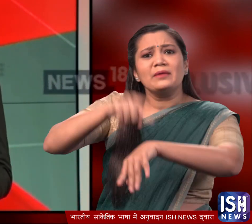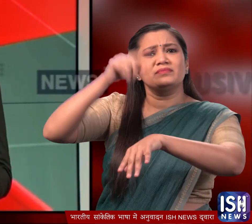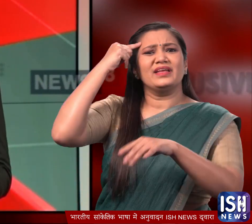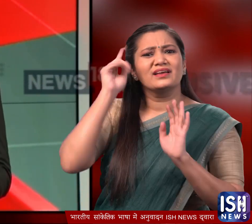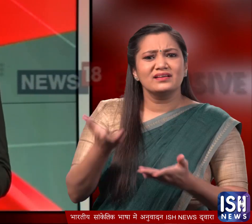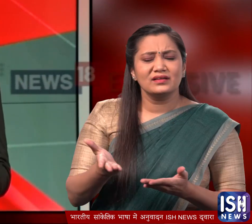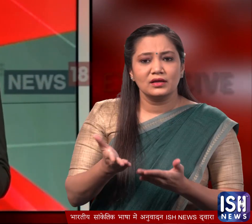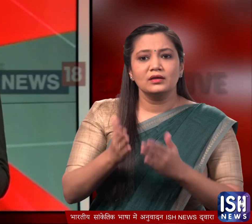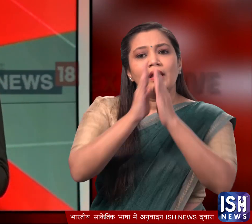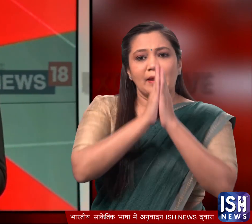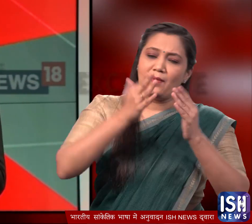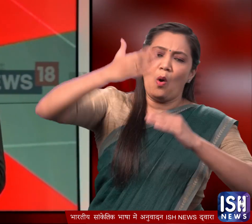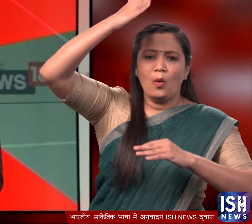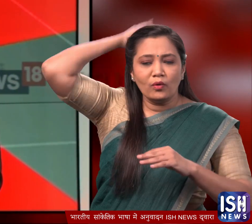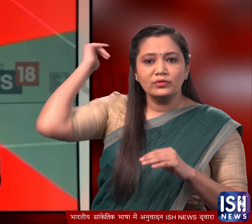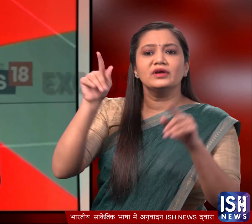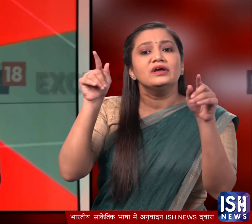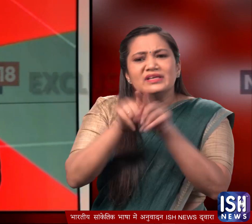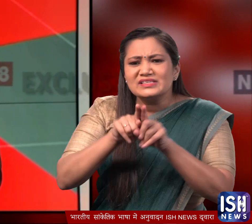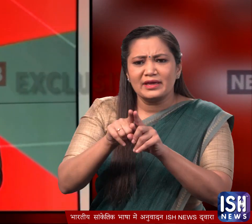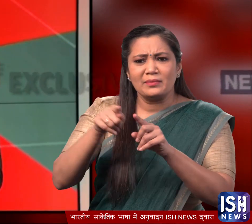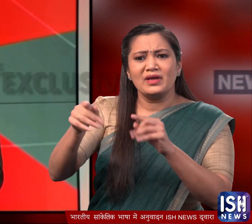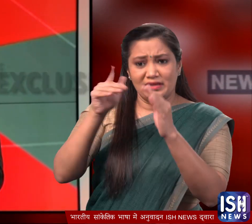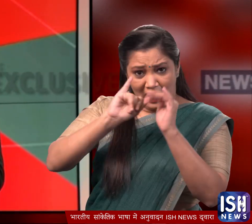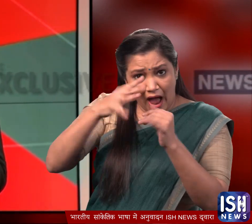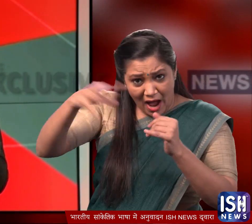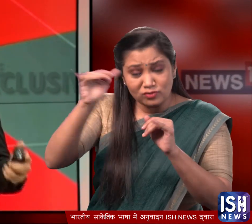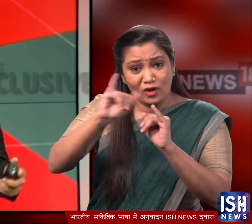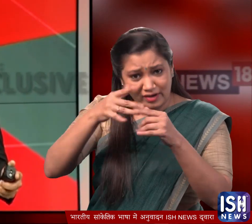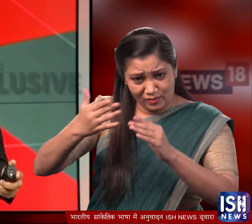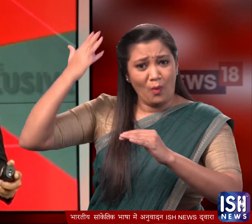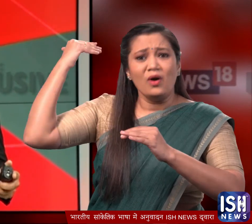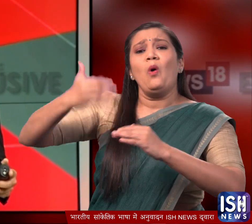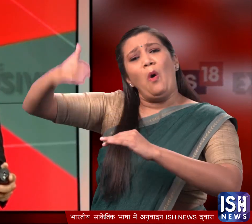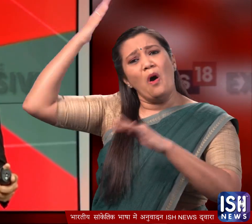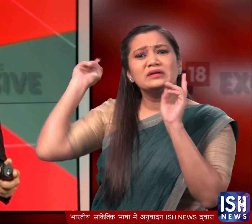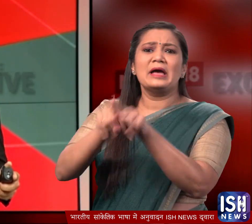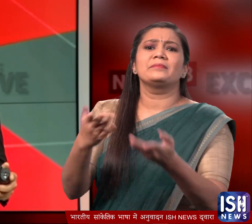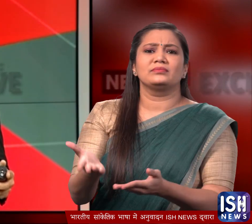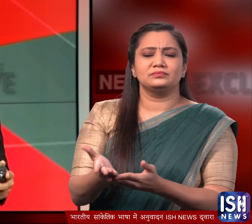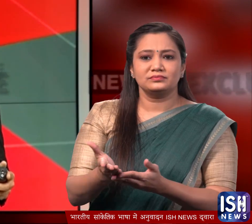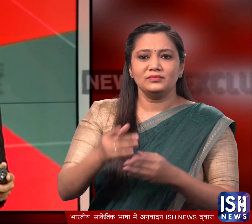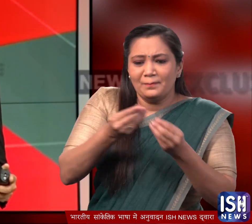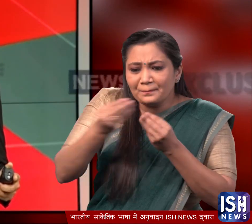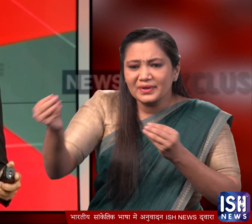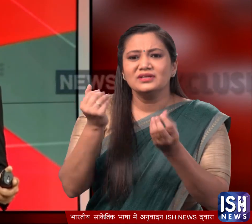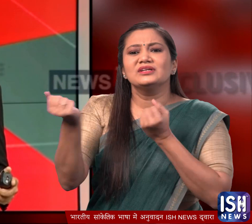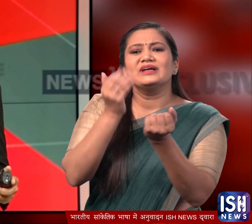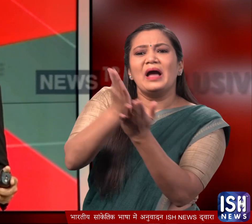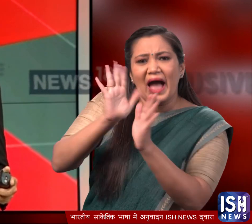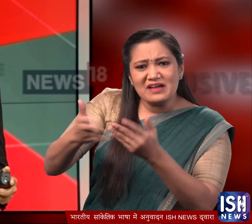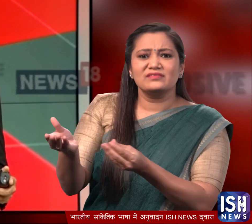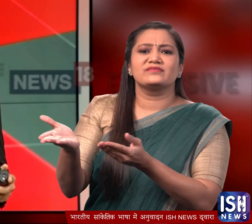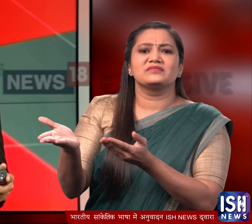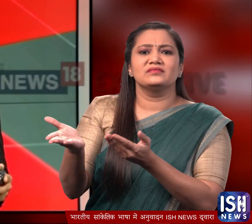रखना चाहिए। सहारनपुर का ये मंदिर पुराना है और सार्वजनिक शौचालय भी आजकल में नहीं बना है, पास में ही बस अड्डा है, इसलिए रोडवेज